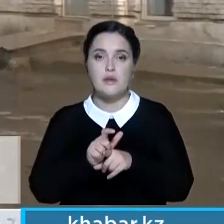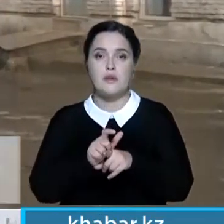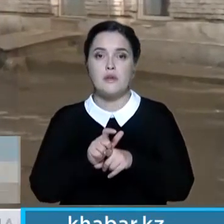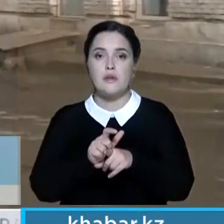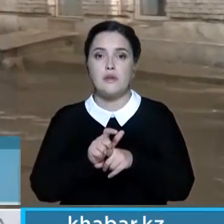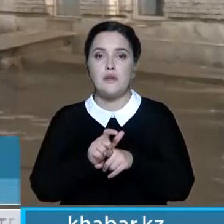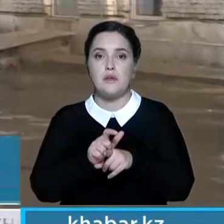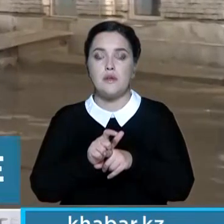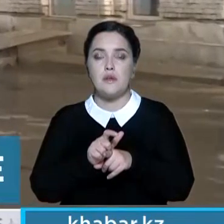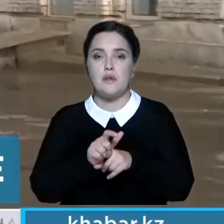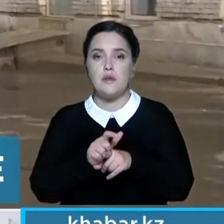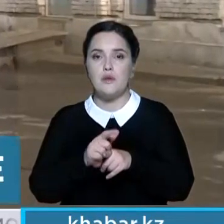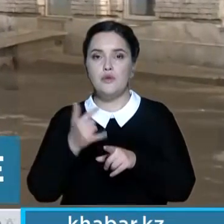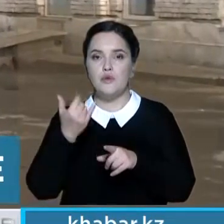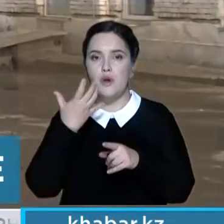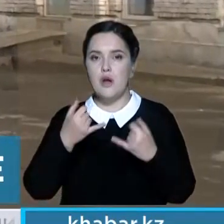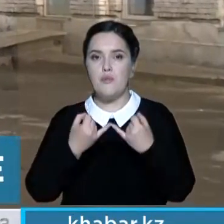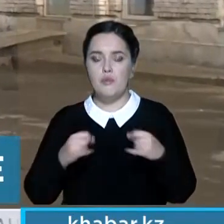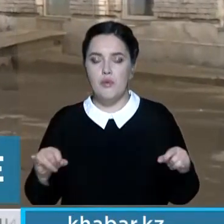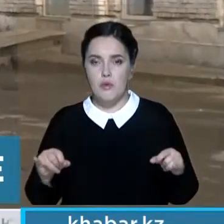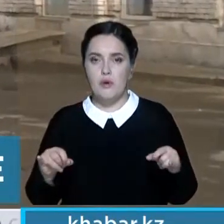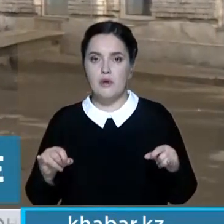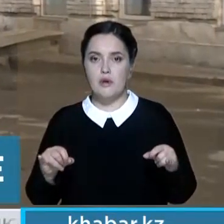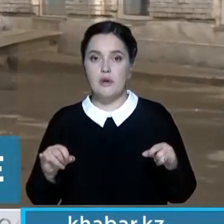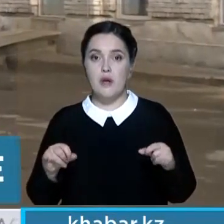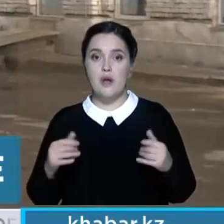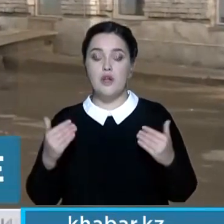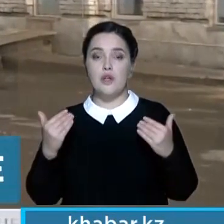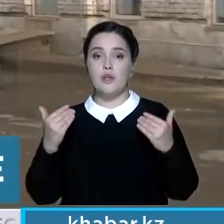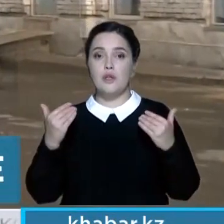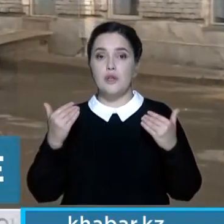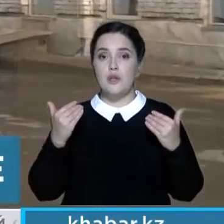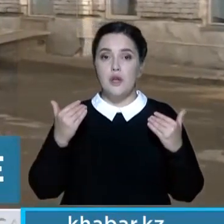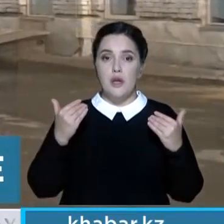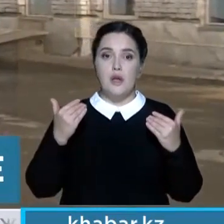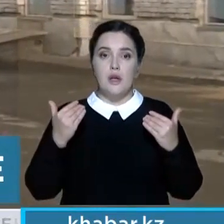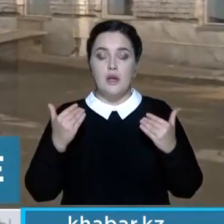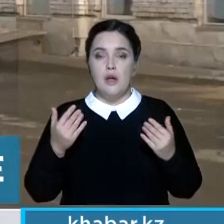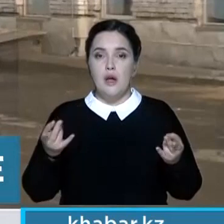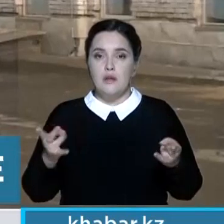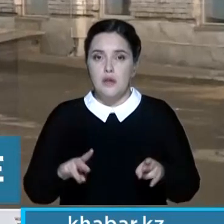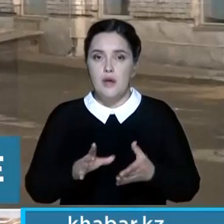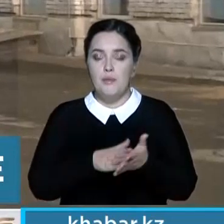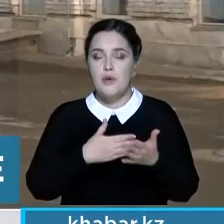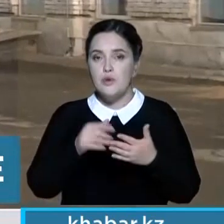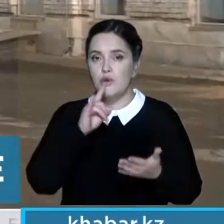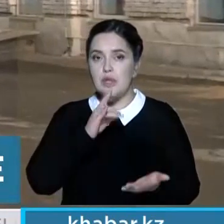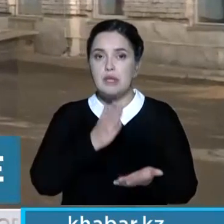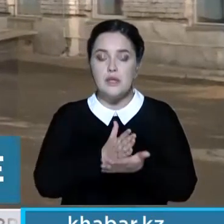Паропровод разогревающий также был отремонтирован. На сегодняшний день остатки мазута имеются в дороге.